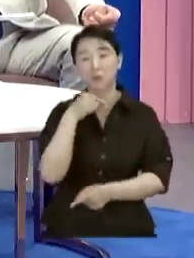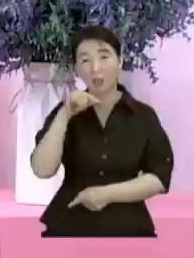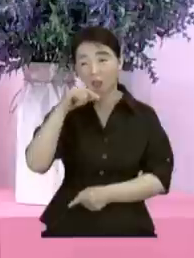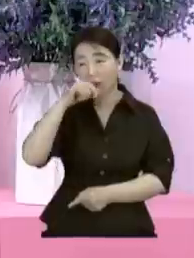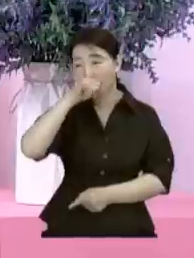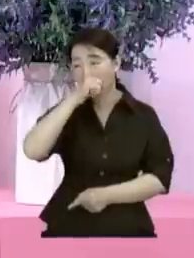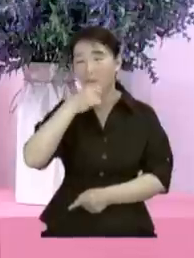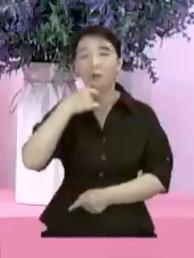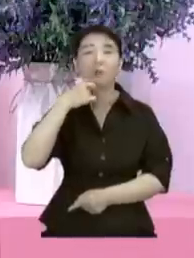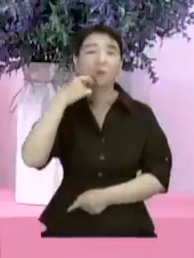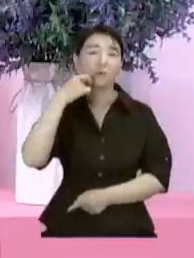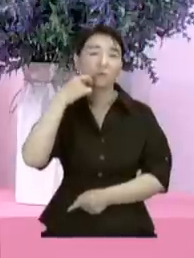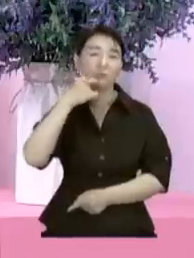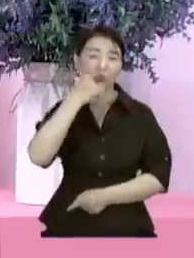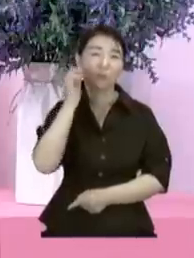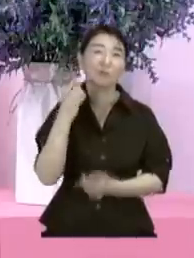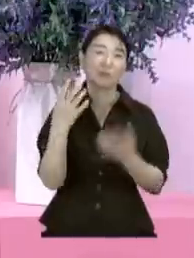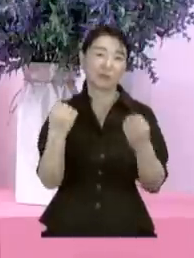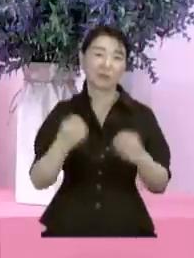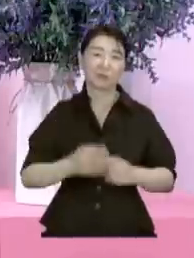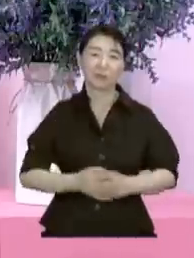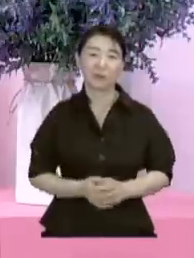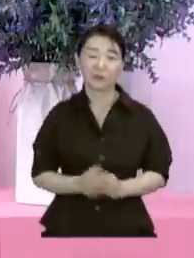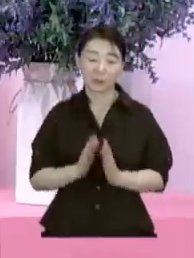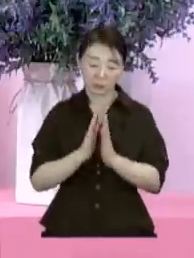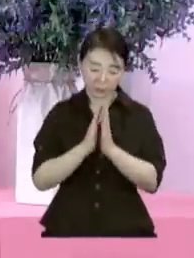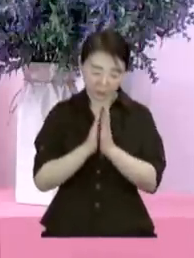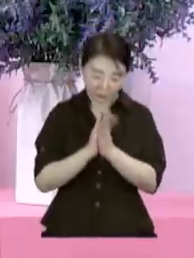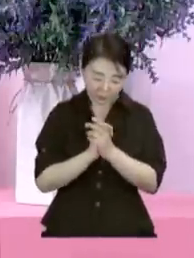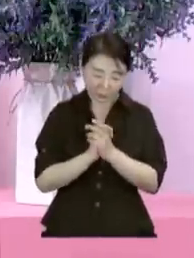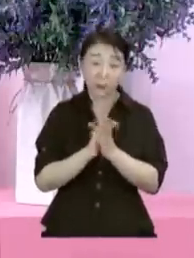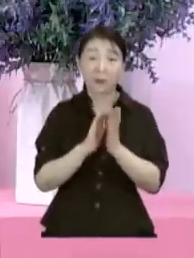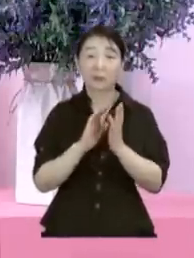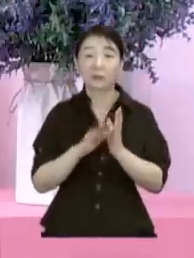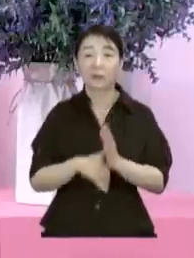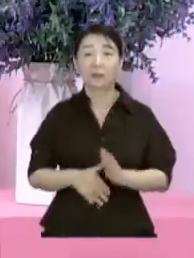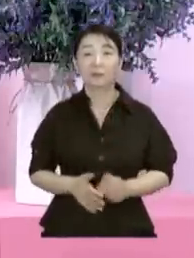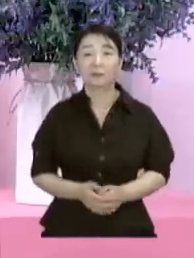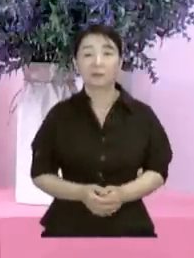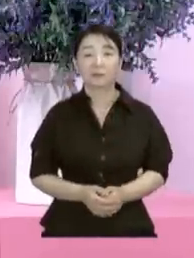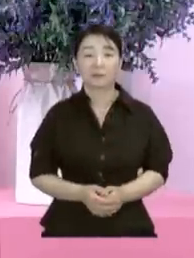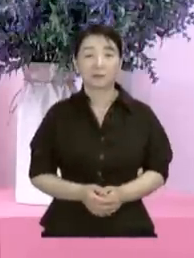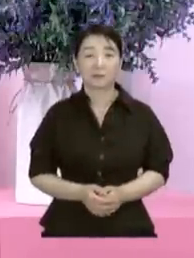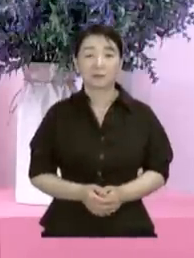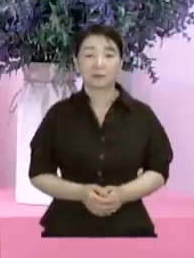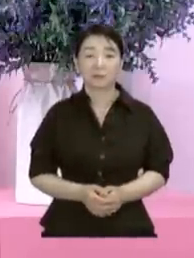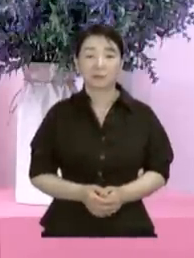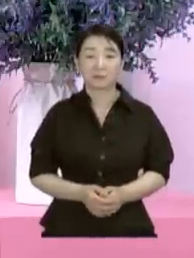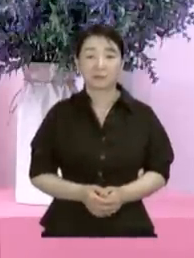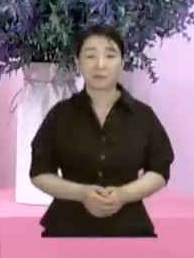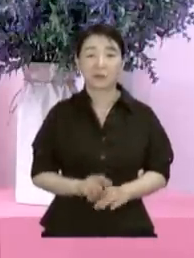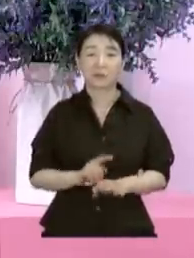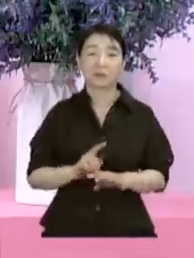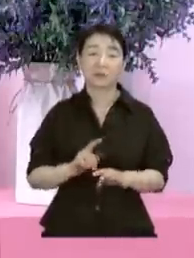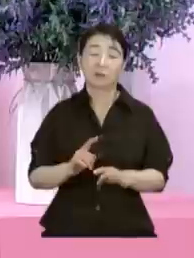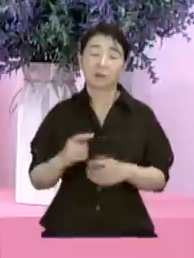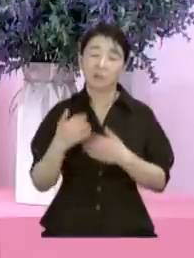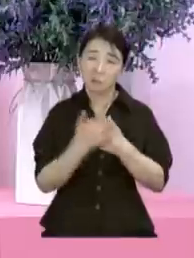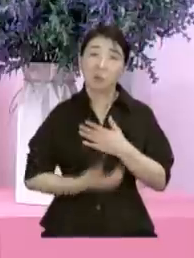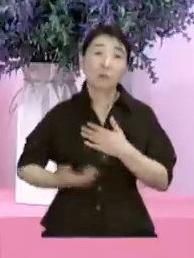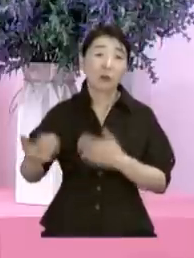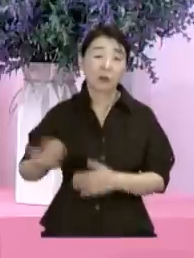그분들이 재정적으로도 어려웠었거든요. 그래서 이제 기도를 하는데 어느 날 예. 기도를 하는데 아픈 거예요,